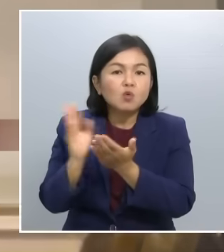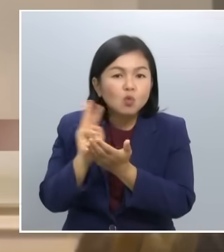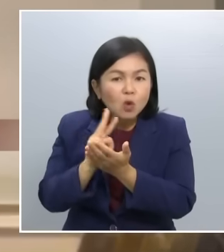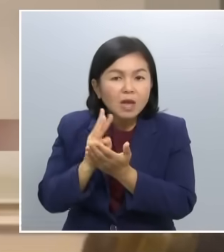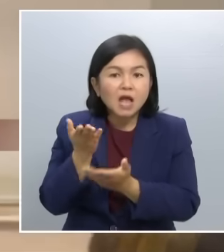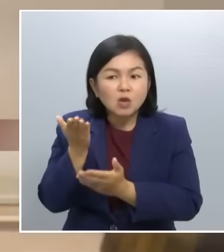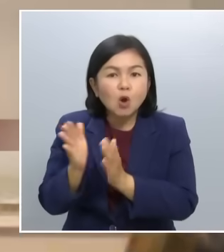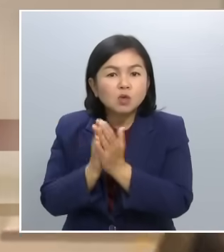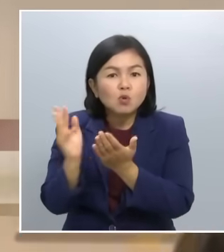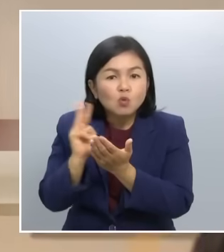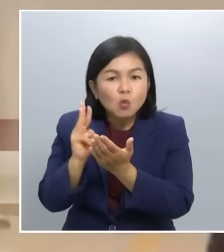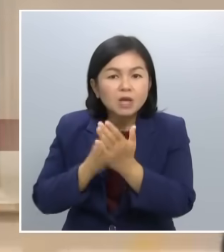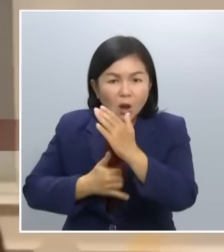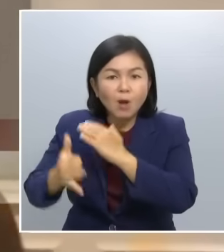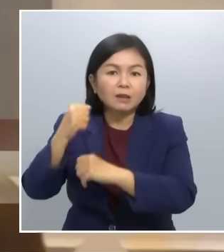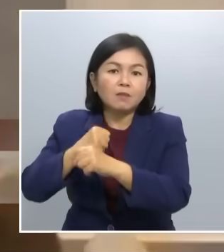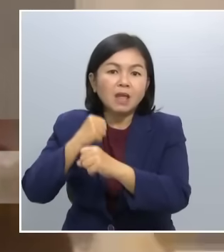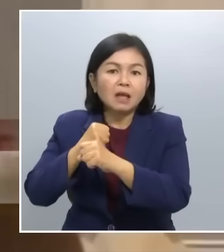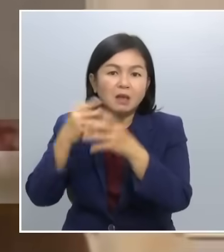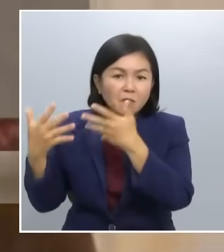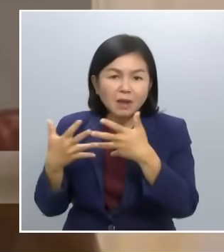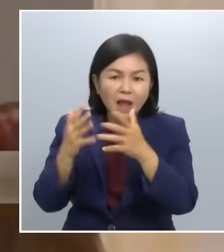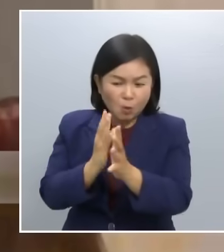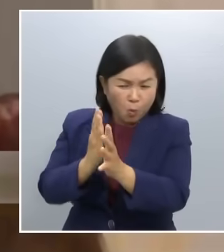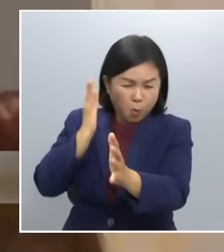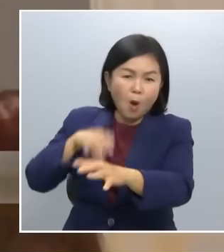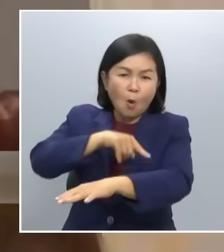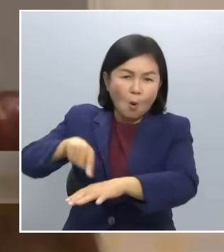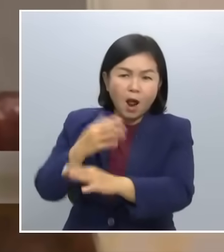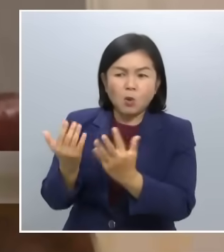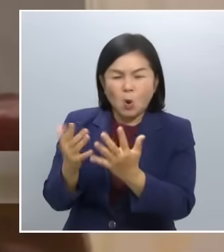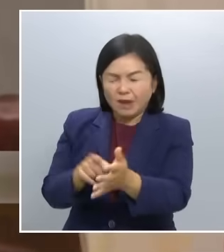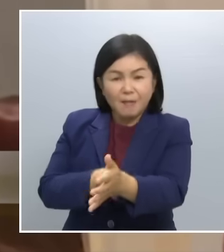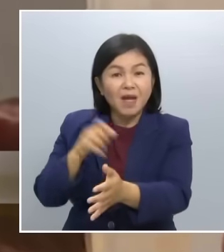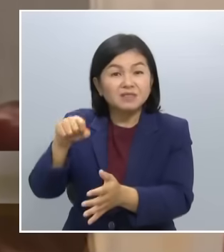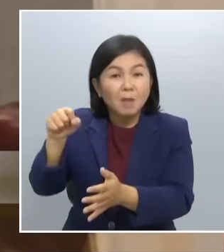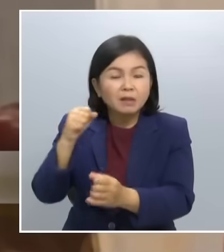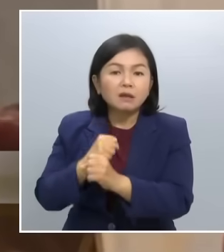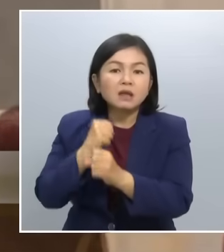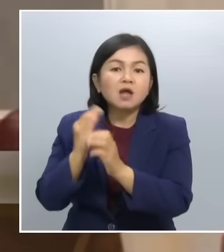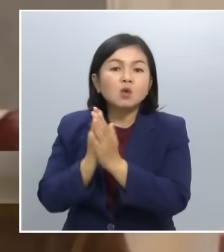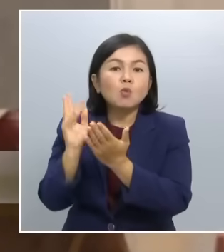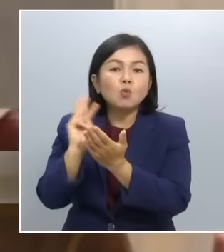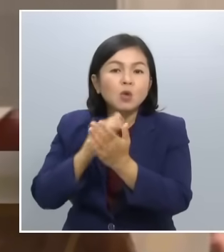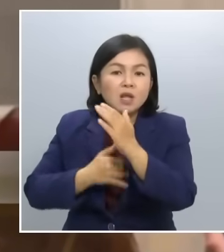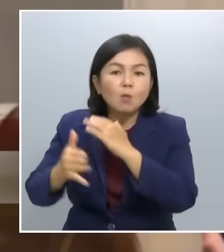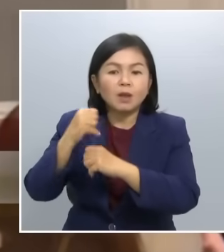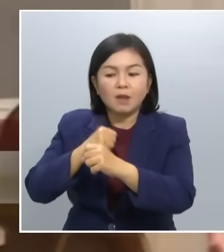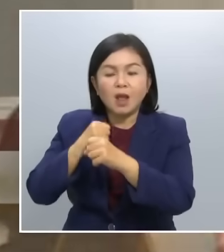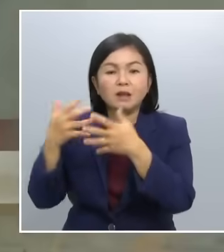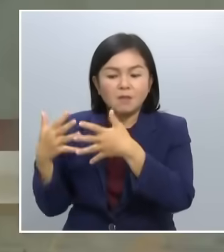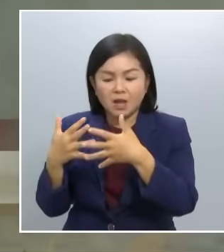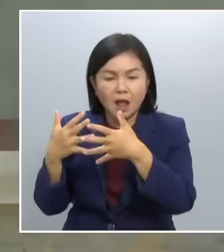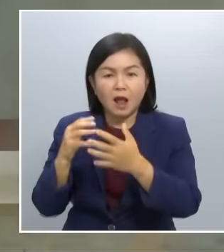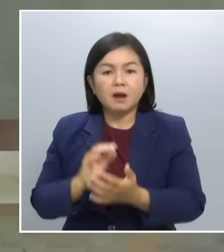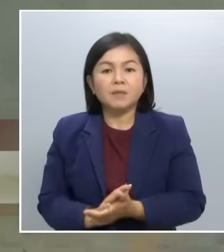ขอวีซ่ามาสาระเนี่ยต้องเข้าคิวนานมากกว่าจะได้คิวเนี่ยนานมากนานจริงใช่ไหม ประเด็น